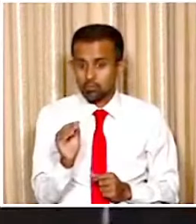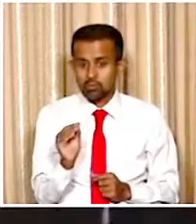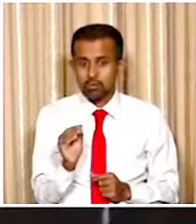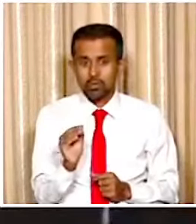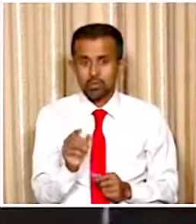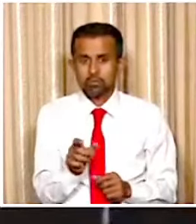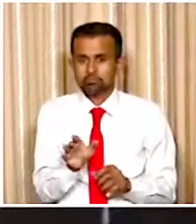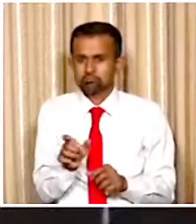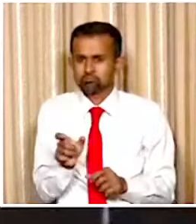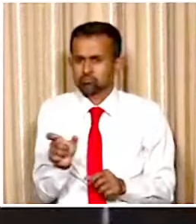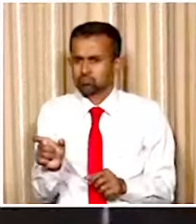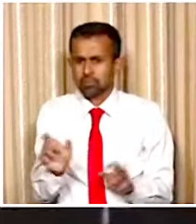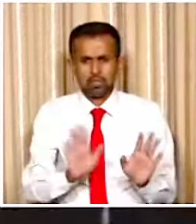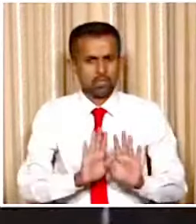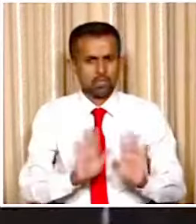කියන්නේ මර්ධනය නෙමෙයි.